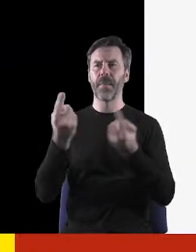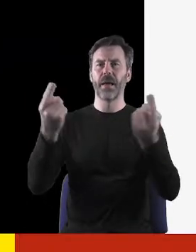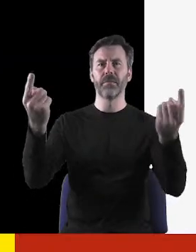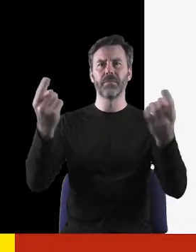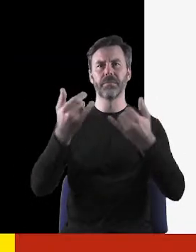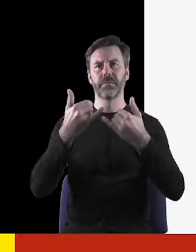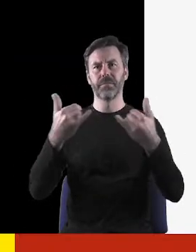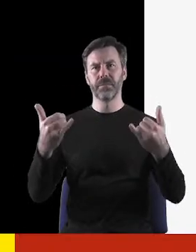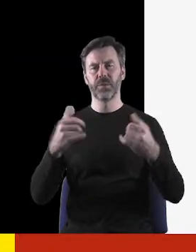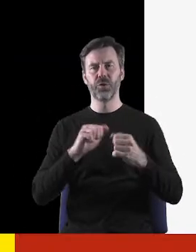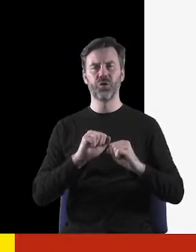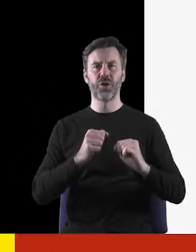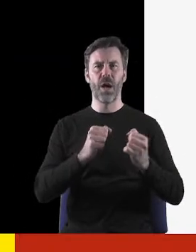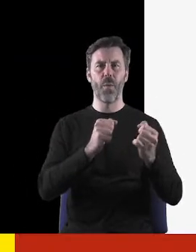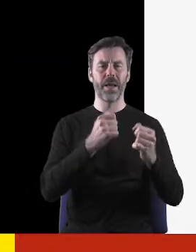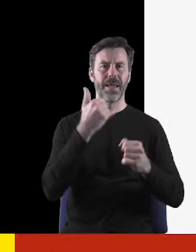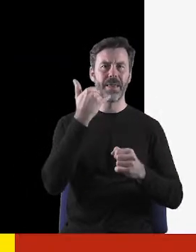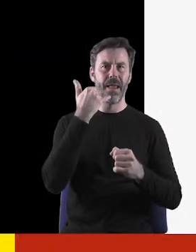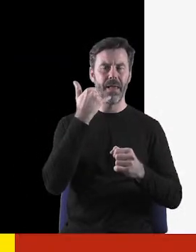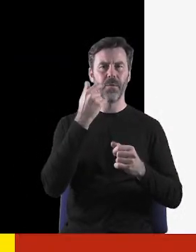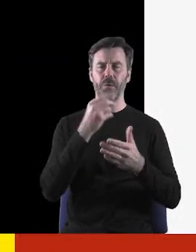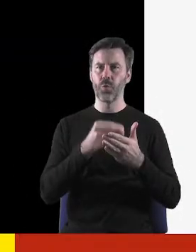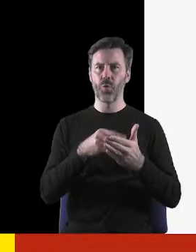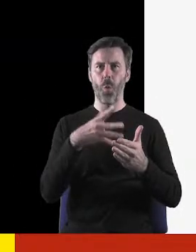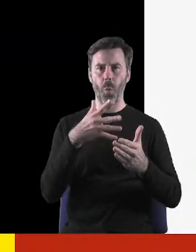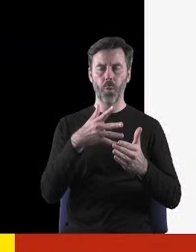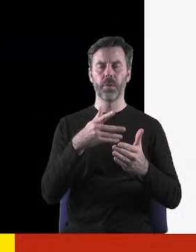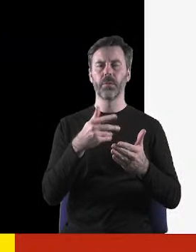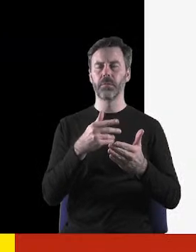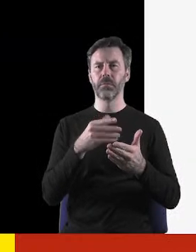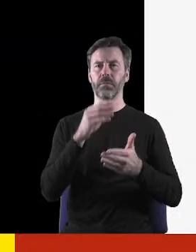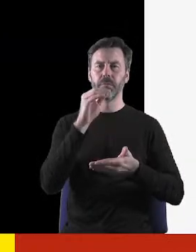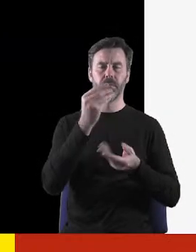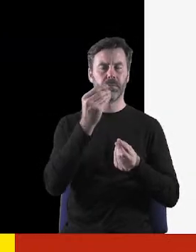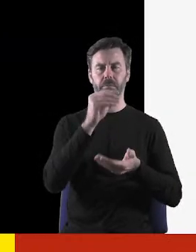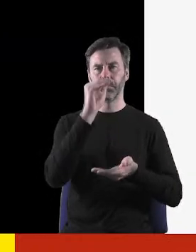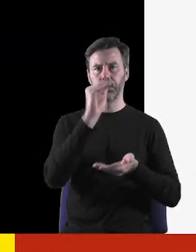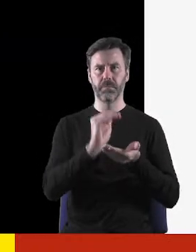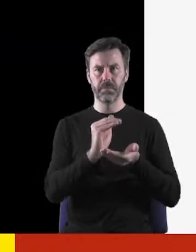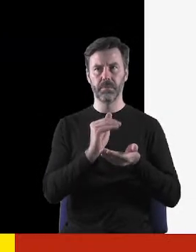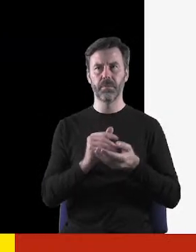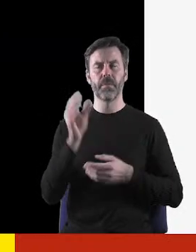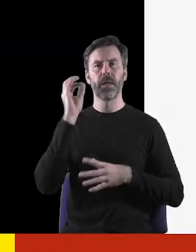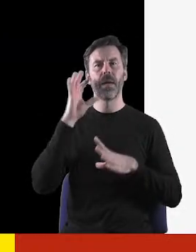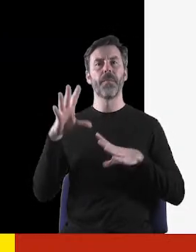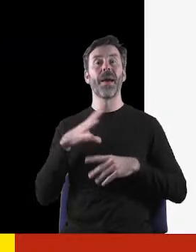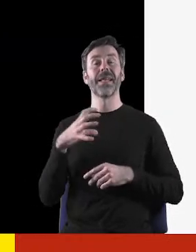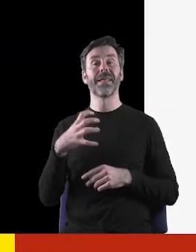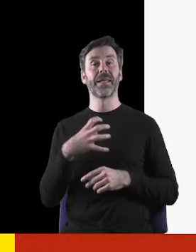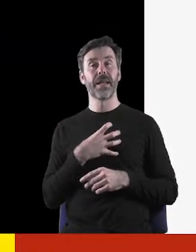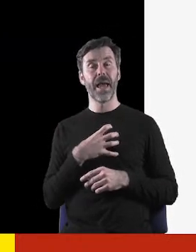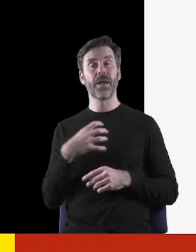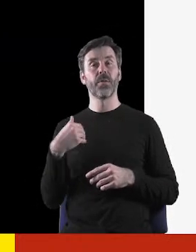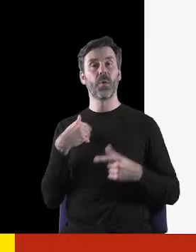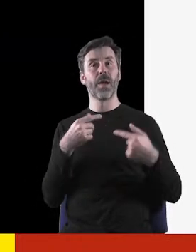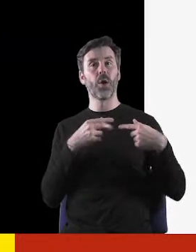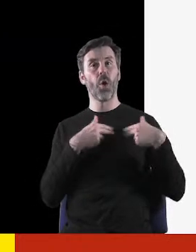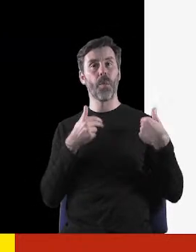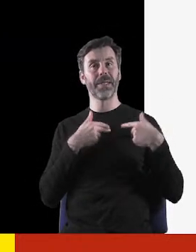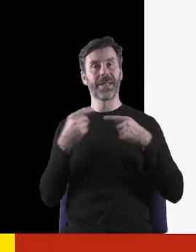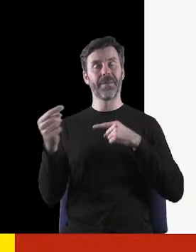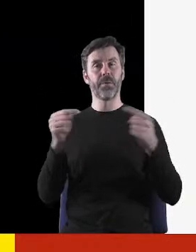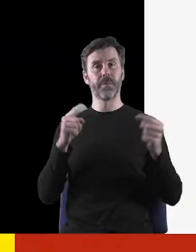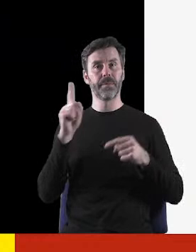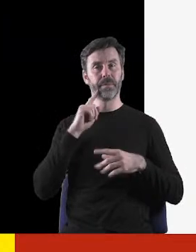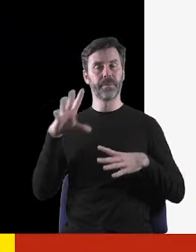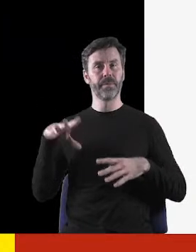przedmiotowego telefonu. Podczas tej dyskusji naszej pani dyrektor poinformowała radnych, że